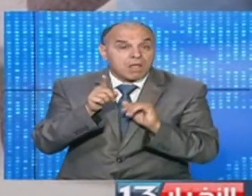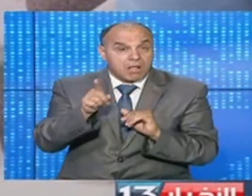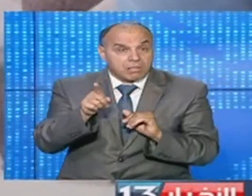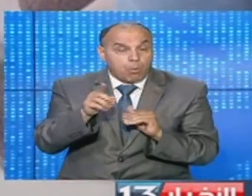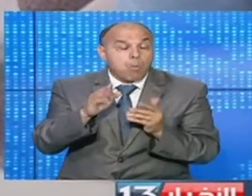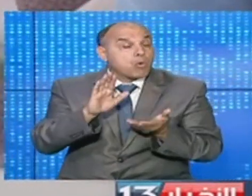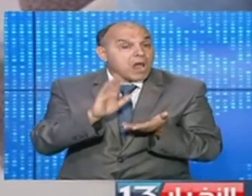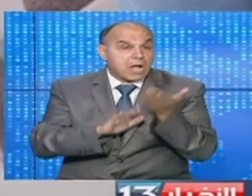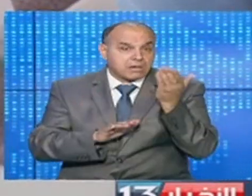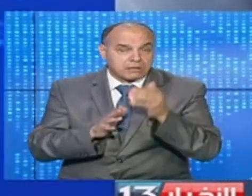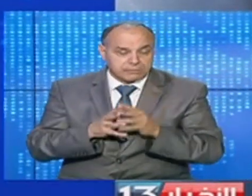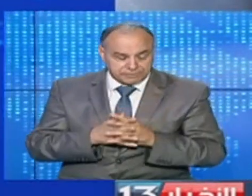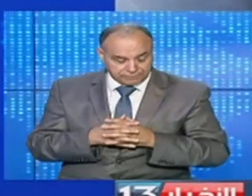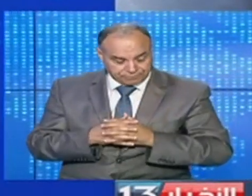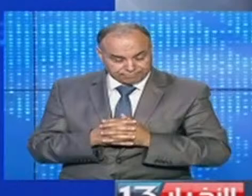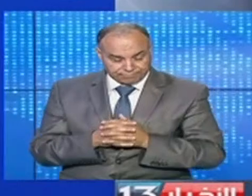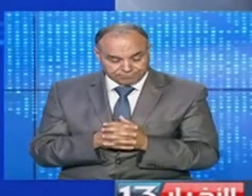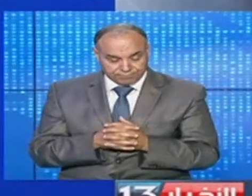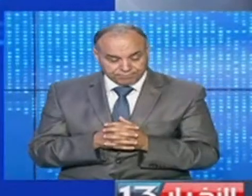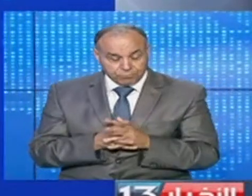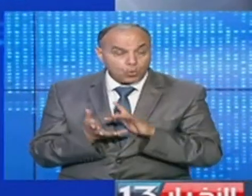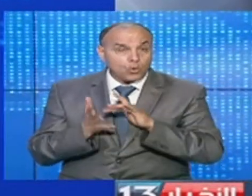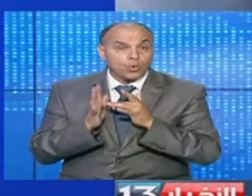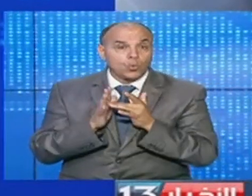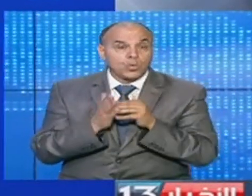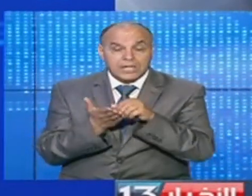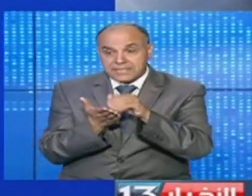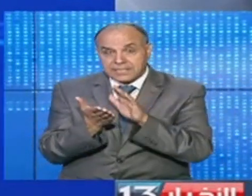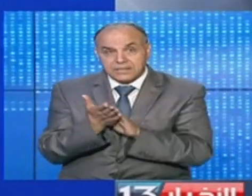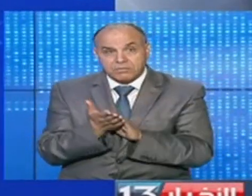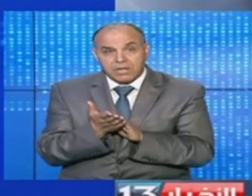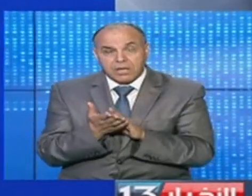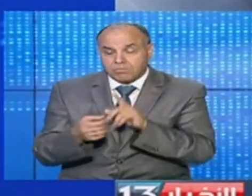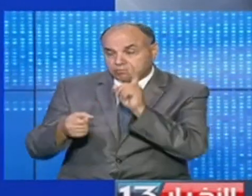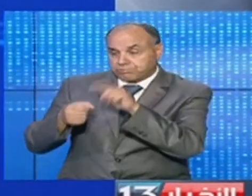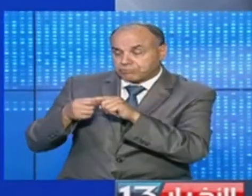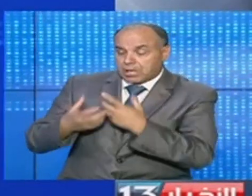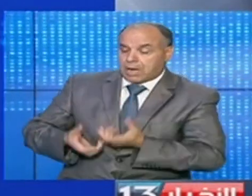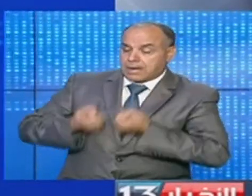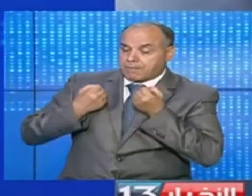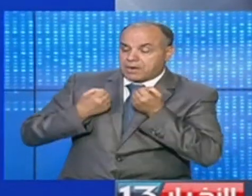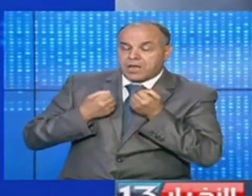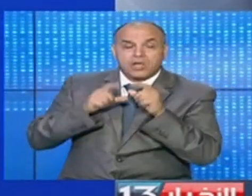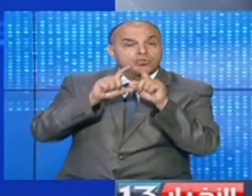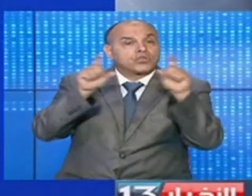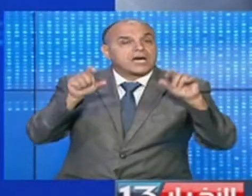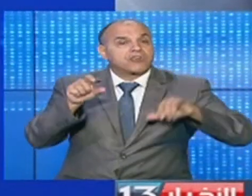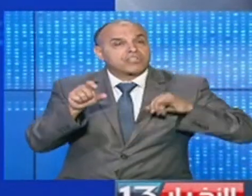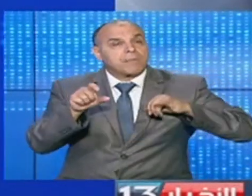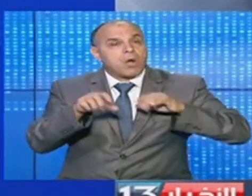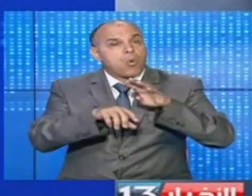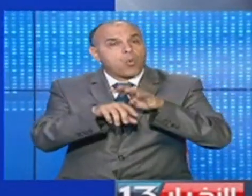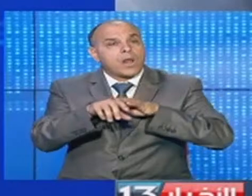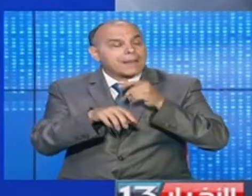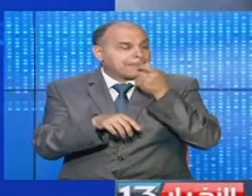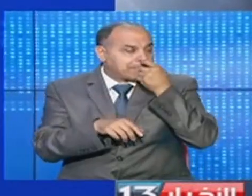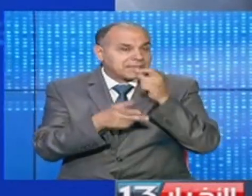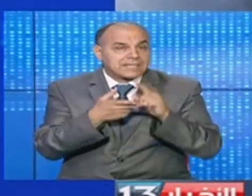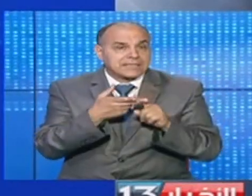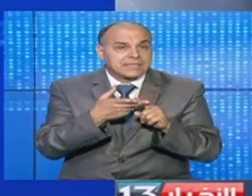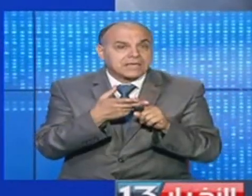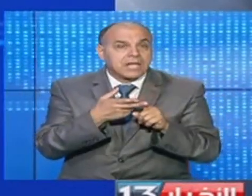تجاوزتها كلنا ان سجلوا نمنع شعار حمله شباب من ولايه المنستير